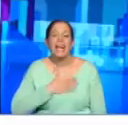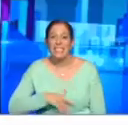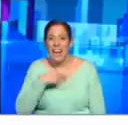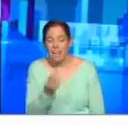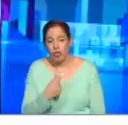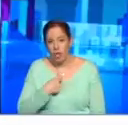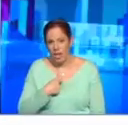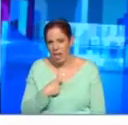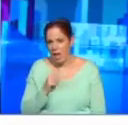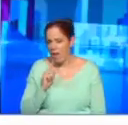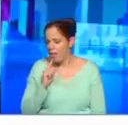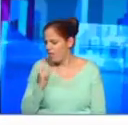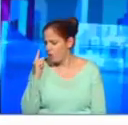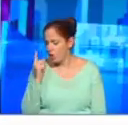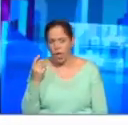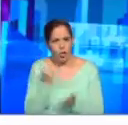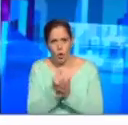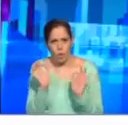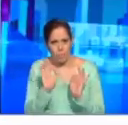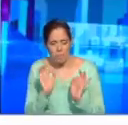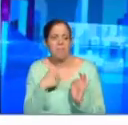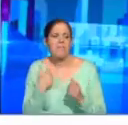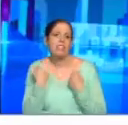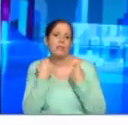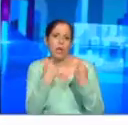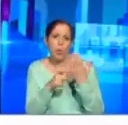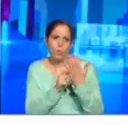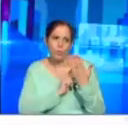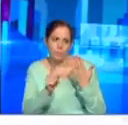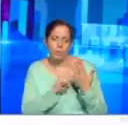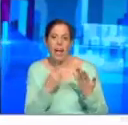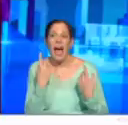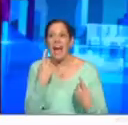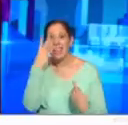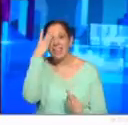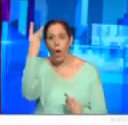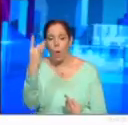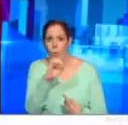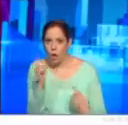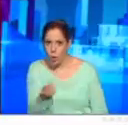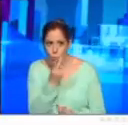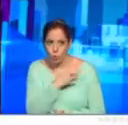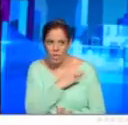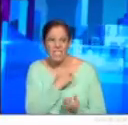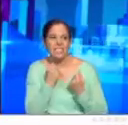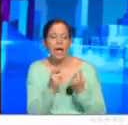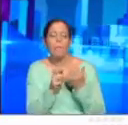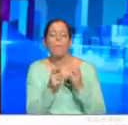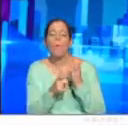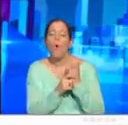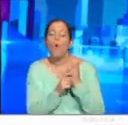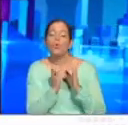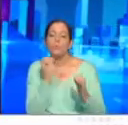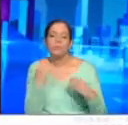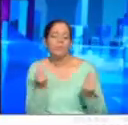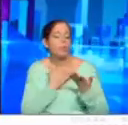שאני הייתי עד לפני שנה, לא היה לי רישיון, והייתי נוסעת באוטובוסים. אחת הטראומות הלא קלות שלי, נסיעה באוטובוסים זה דבר שהוא לא